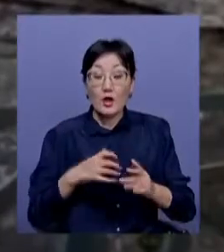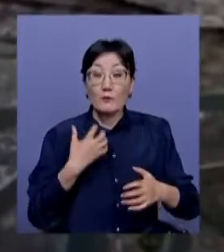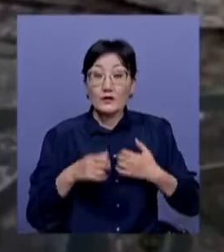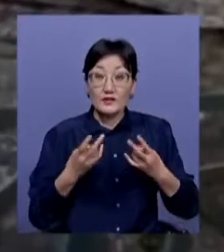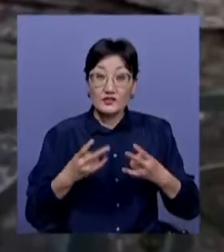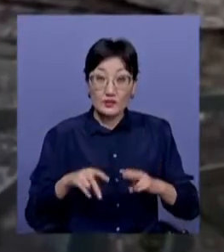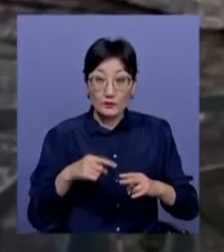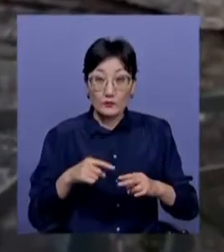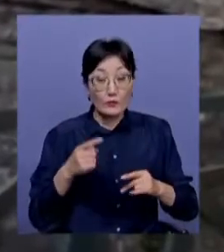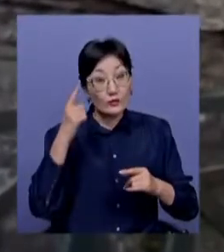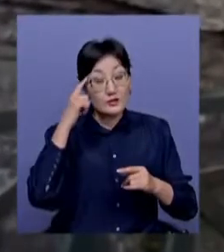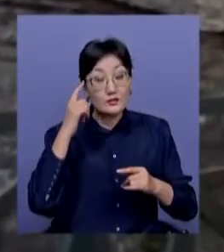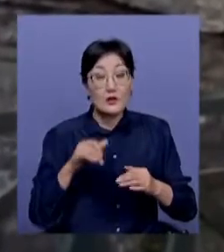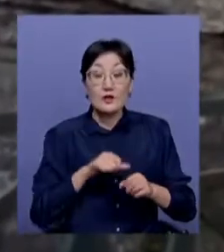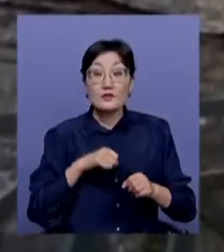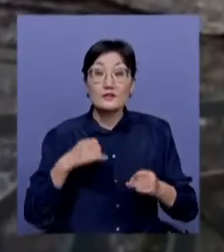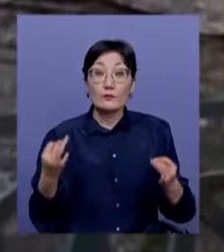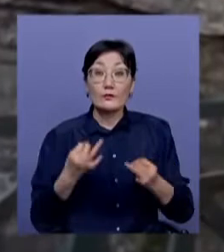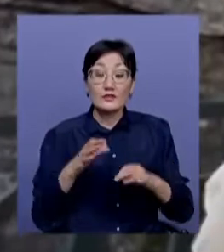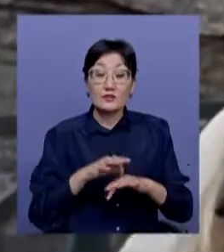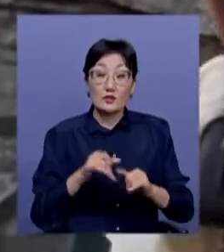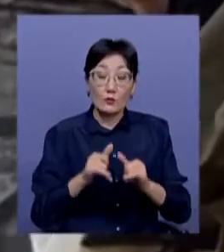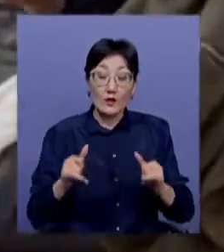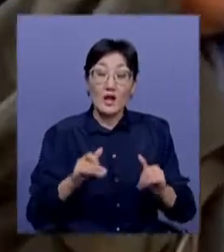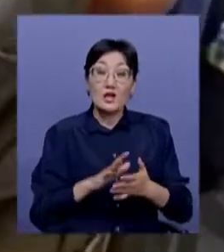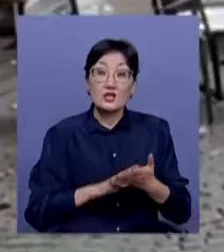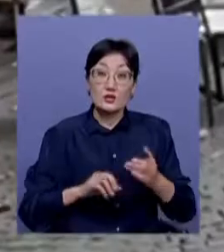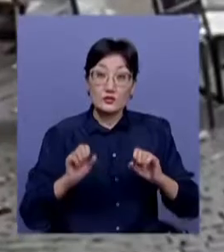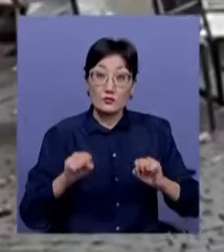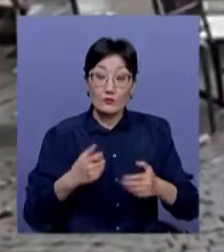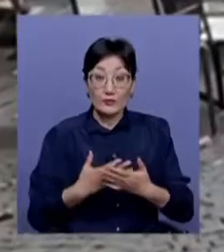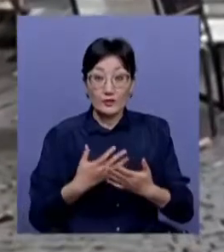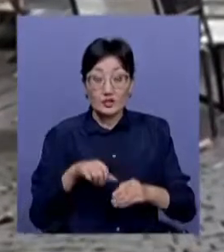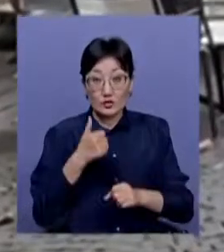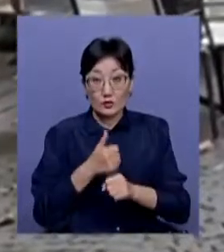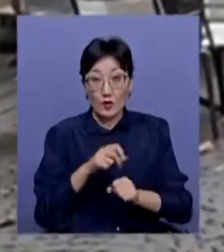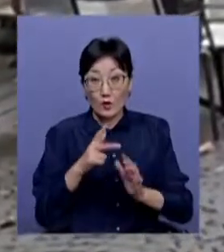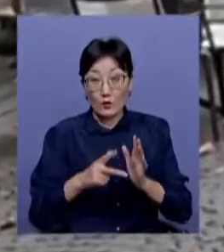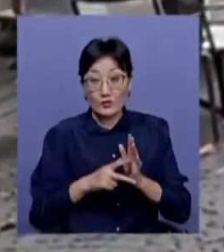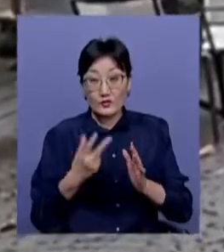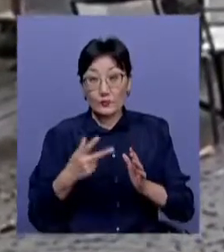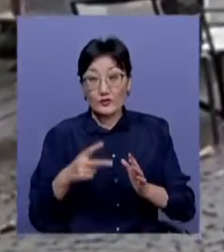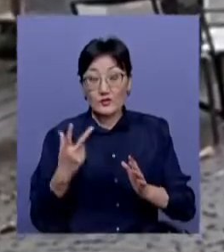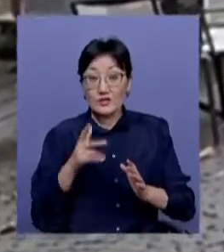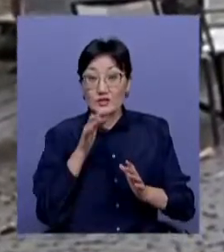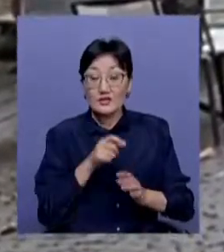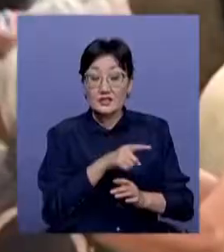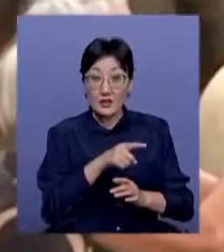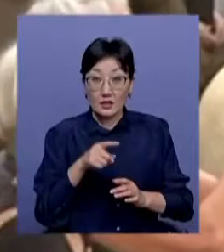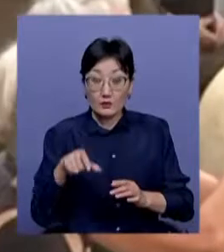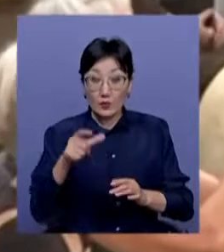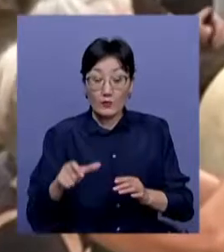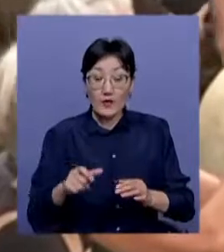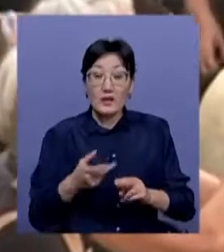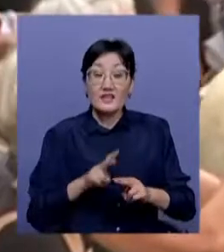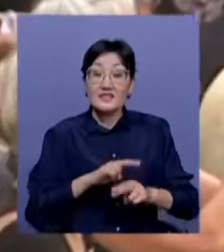еш негіз жоқ деп есептейді. Ең қызығы індеттің тарауы жалғасуы мүмкін деген болжам негізінен 18 бен 30 жас аралығындағы азаматтарды